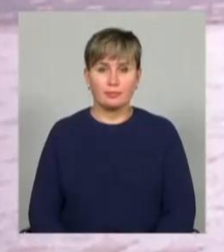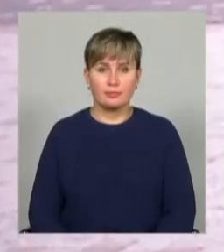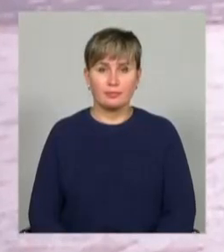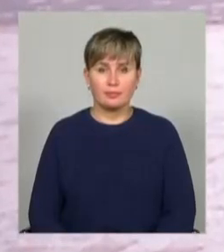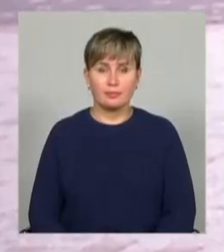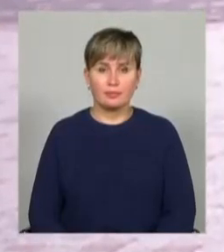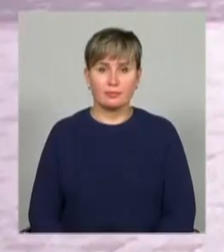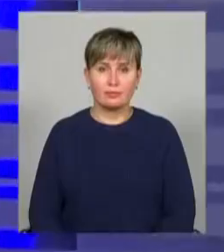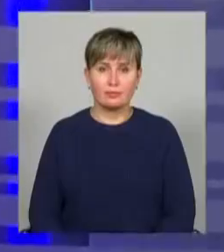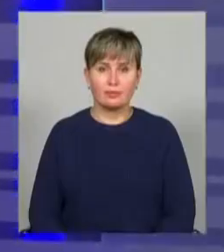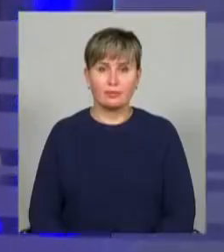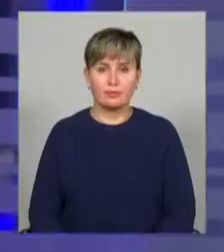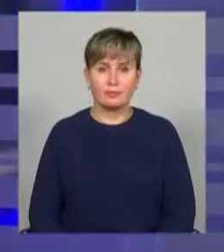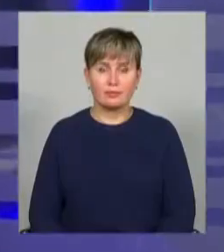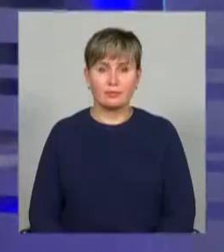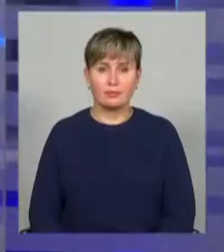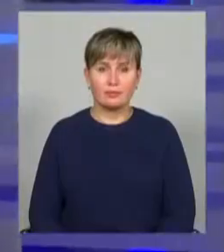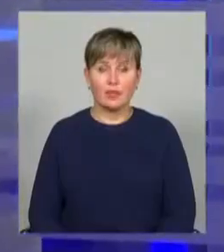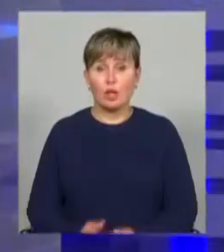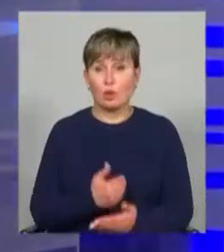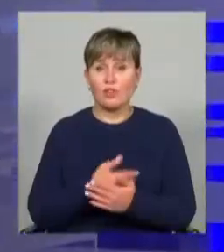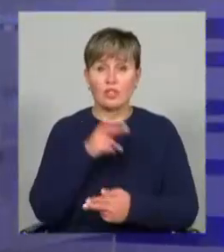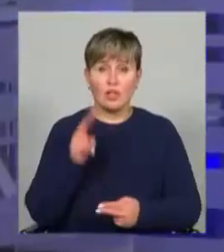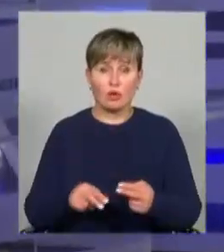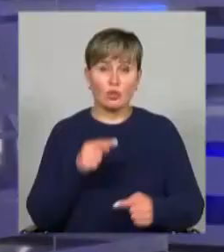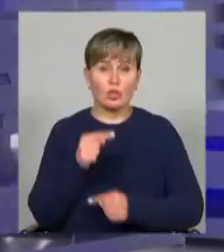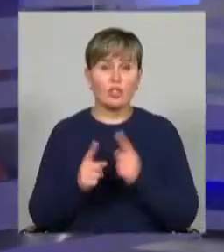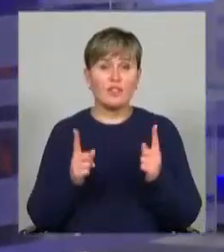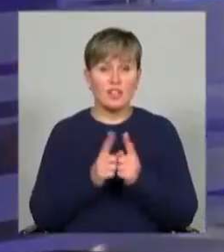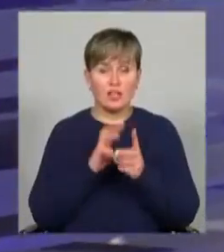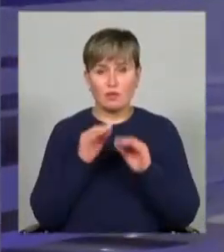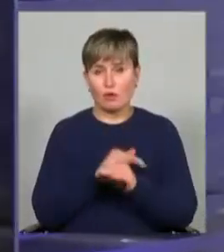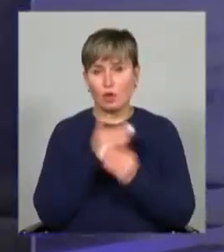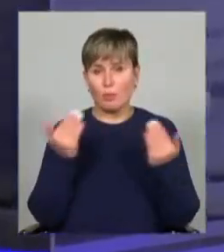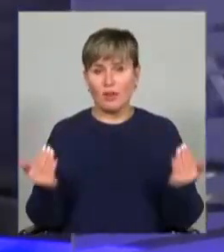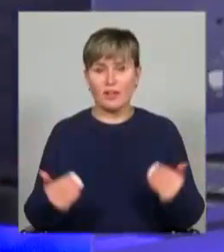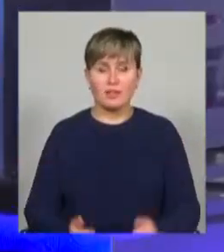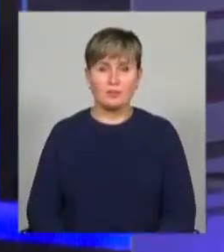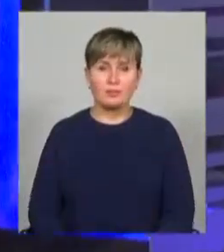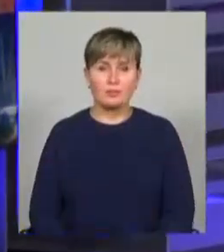телеканал «Алматы». На этом наш выпуск завершен. Всего доброго. До встречи.